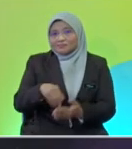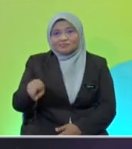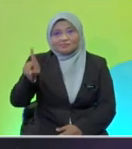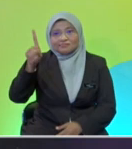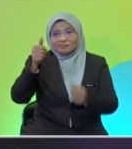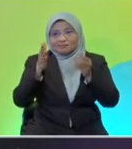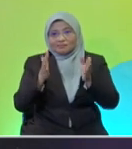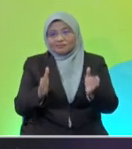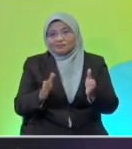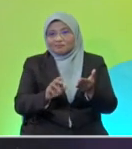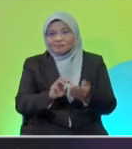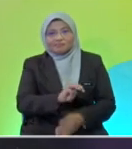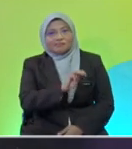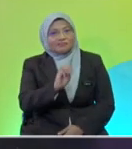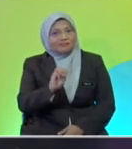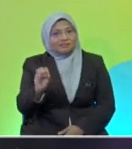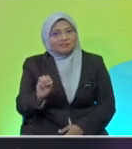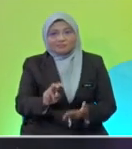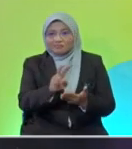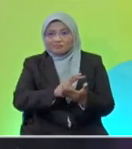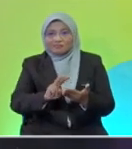telepon dia tulis